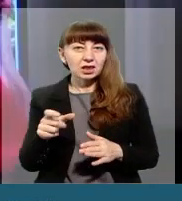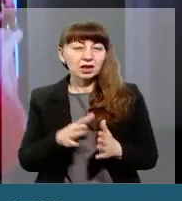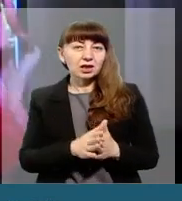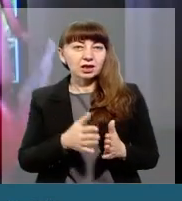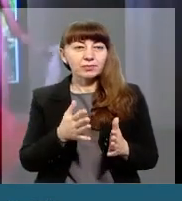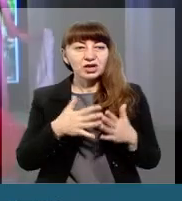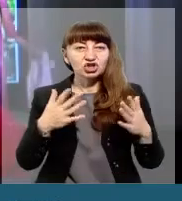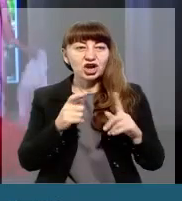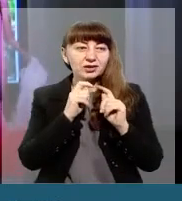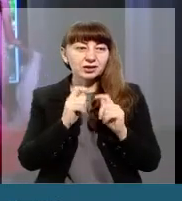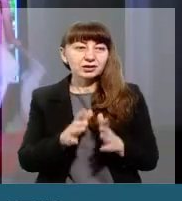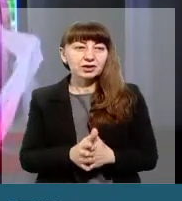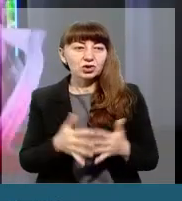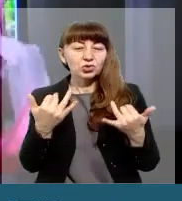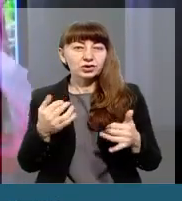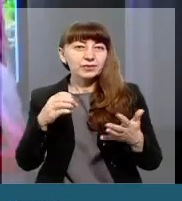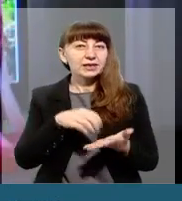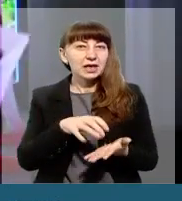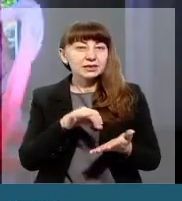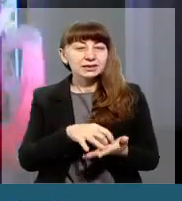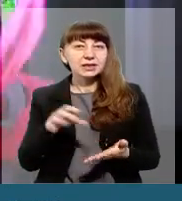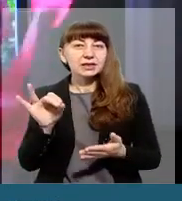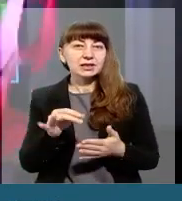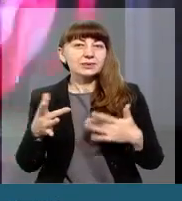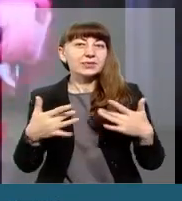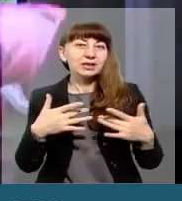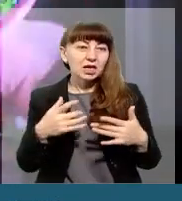номера сменяют зажигательные танцы и мини-постановки.